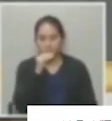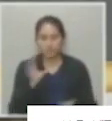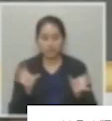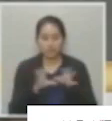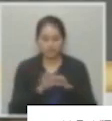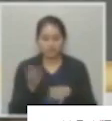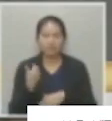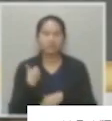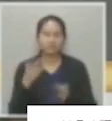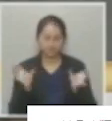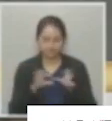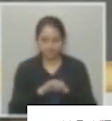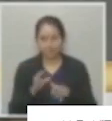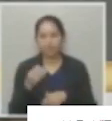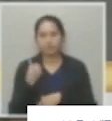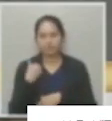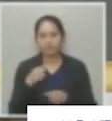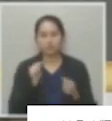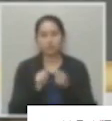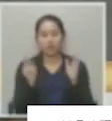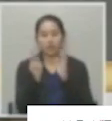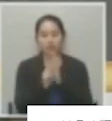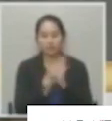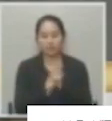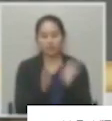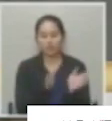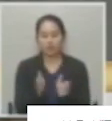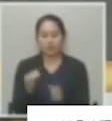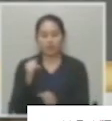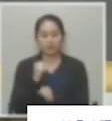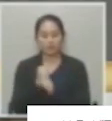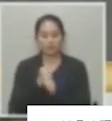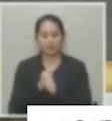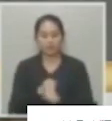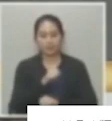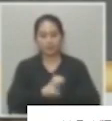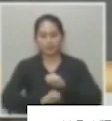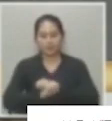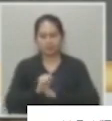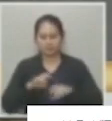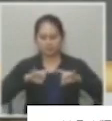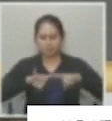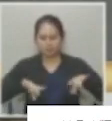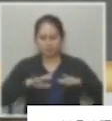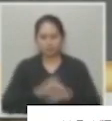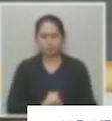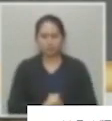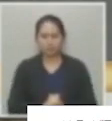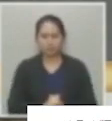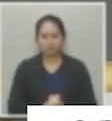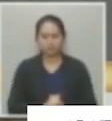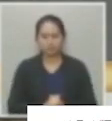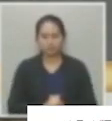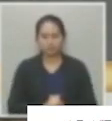มันเกี่ยวครับนี่คือกระบวนการสร้างกฎหมายเพื่อปฏิรูปประเทศแล้วการปฏิบัติเนี่ยมันย้อนแย้งท่านเ